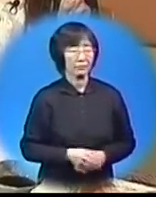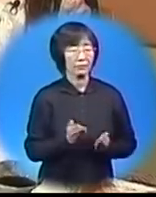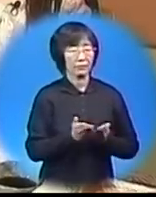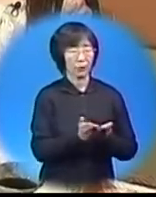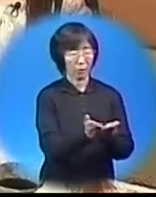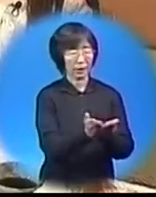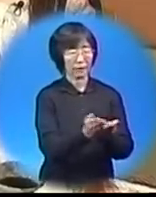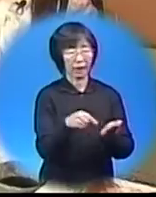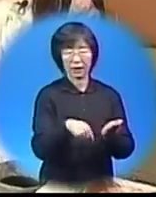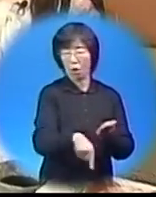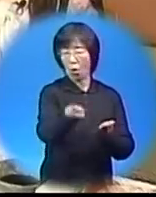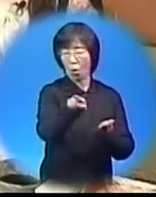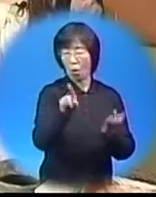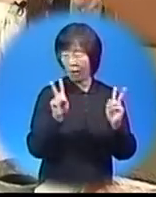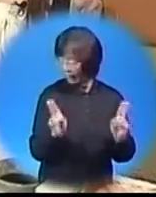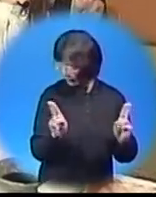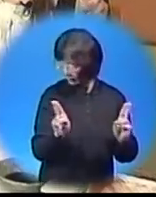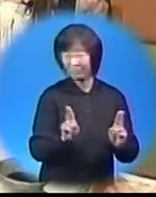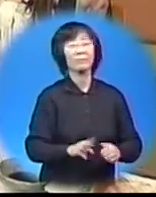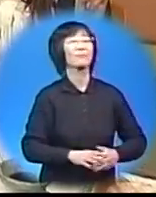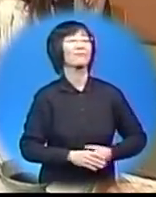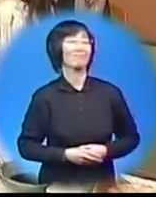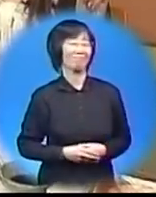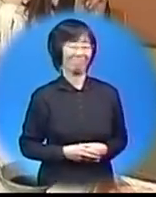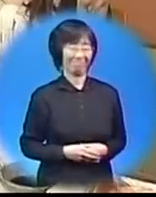船乗りに行きましょうかに。 はい。